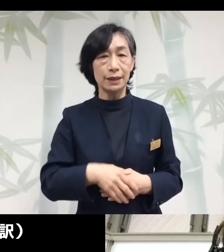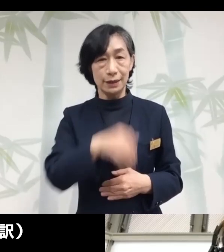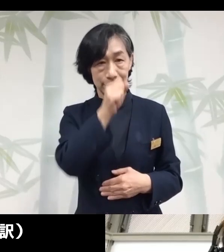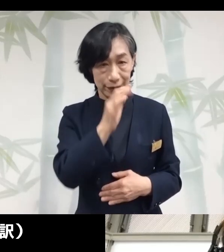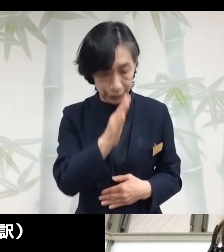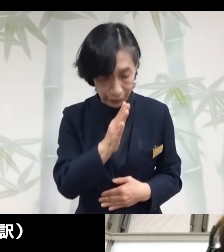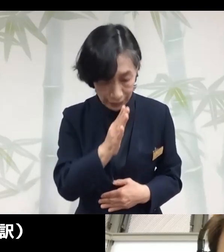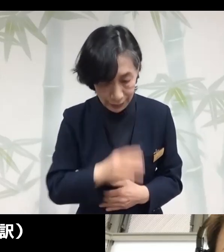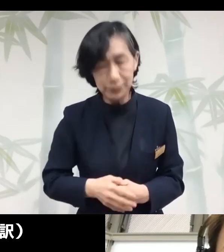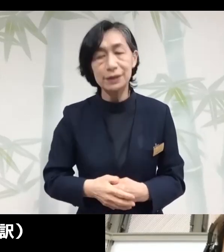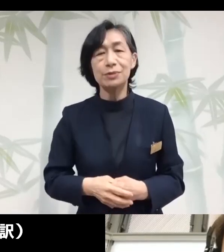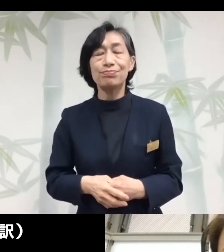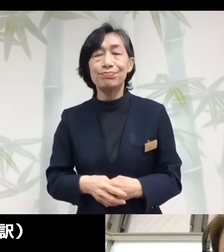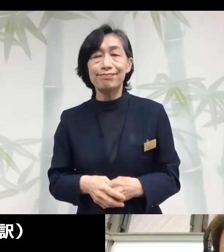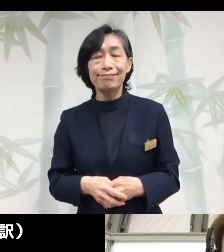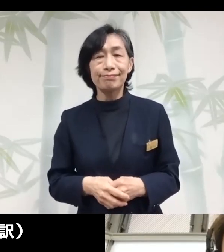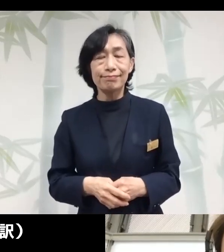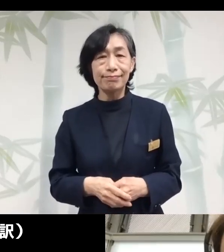よろしくお願いします。